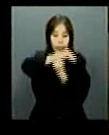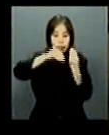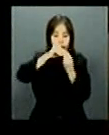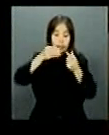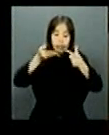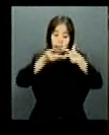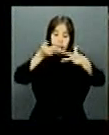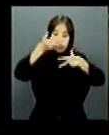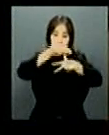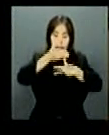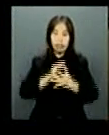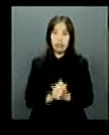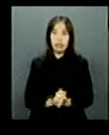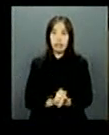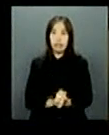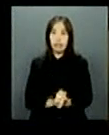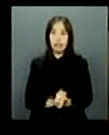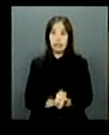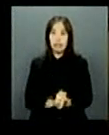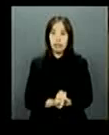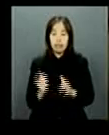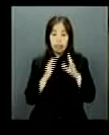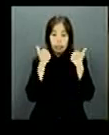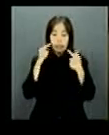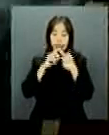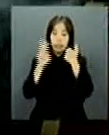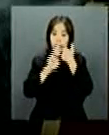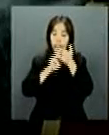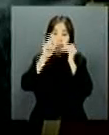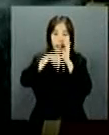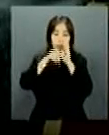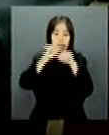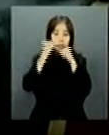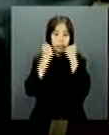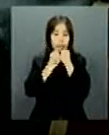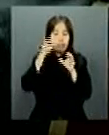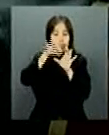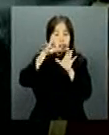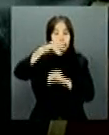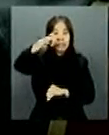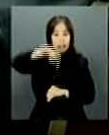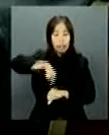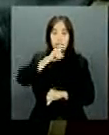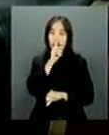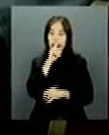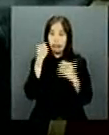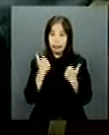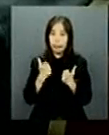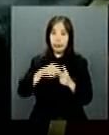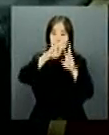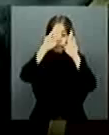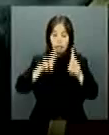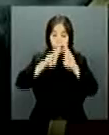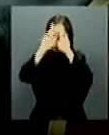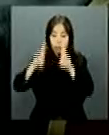มด้วยขณะที่รองเลขาธิการสมาคมธนาคารไทยระบุค่ะว่าผู้ประกอบการแต่ละราย